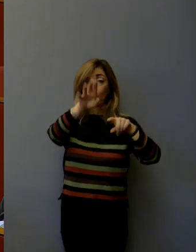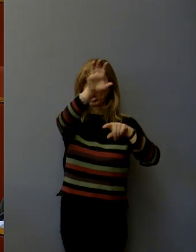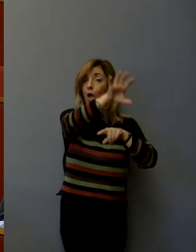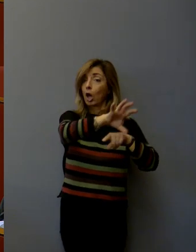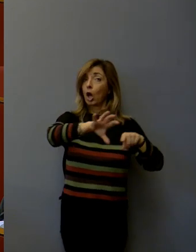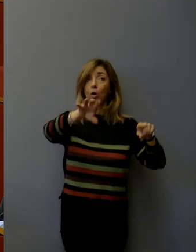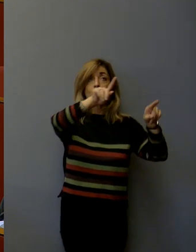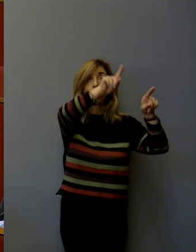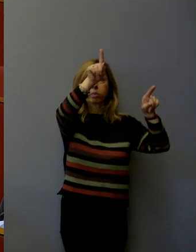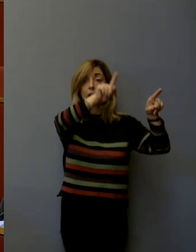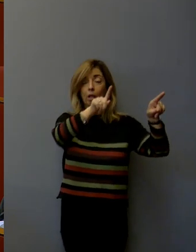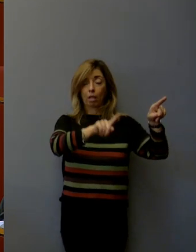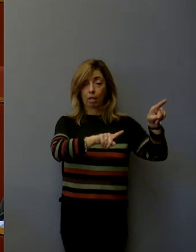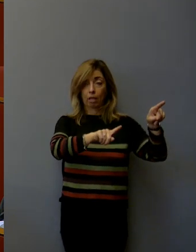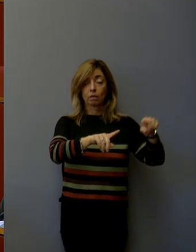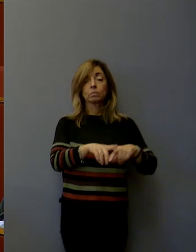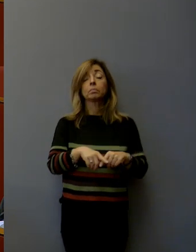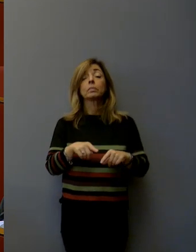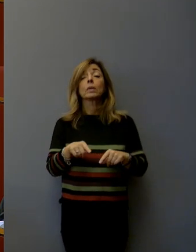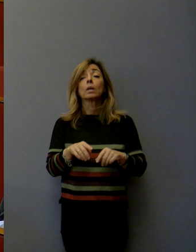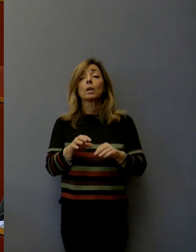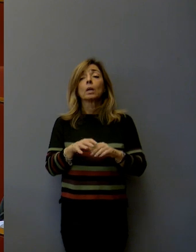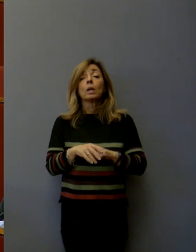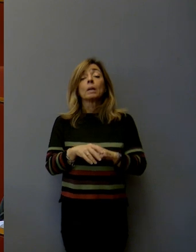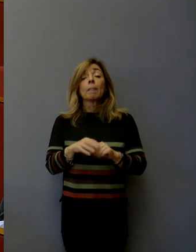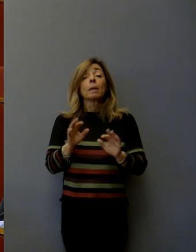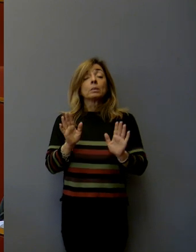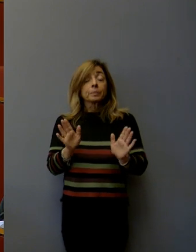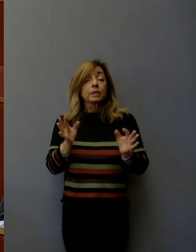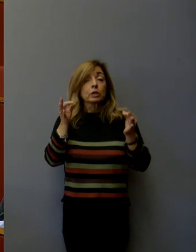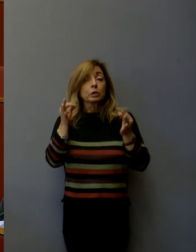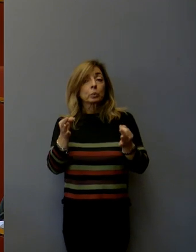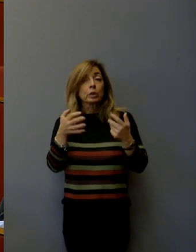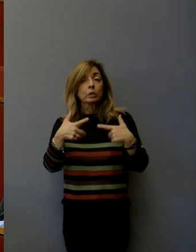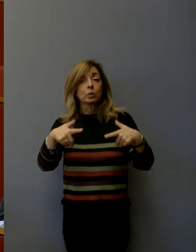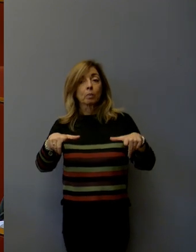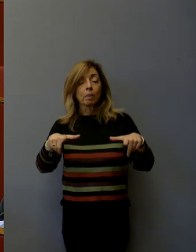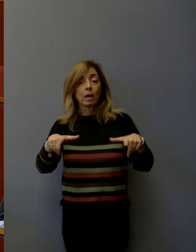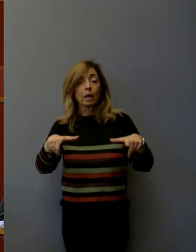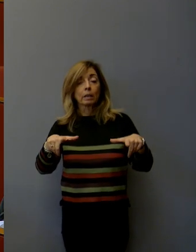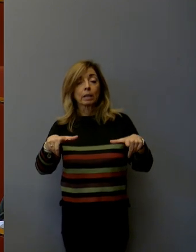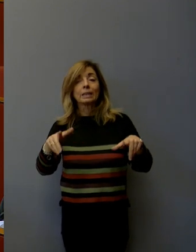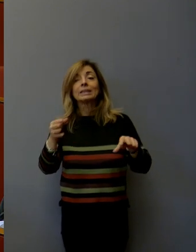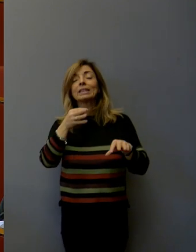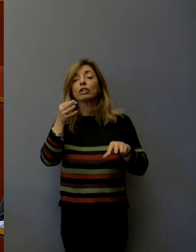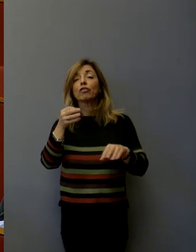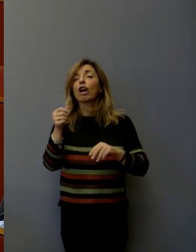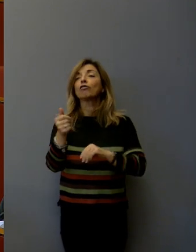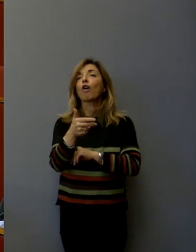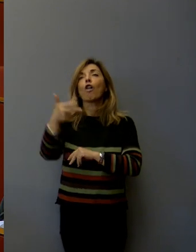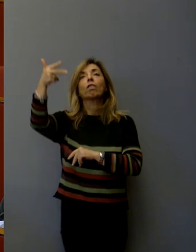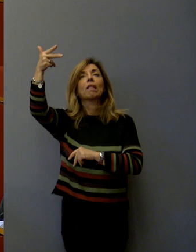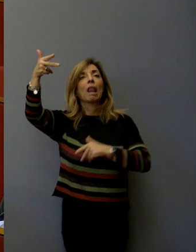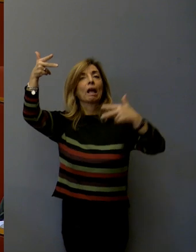come ho sentito dire correttamente in quest'aula la sicurezza urbana non ha la telecamera solo